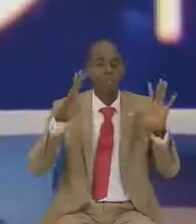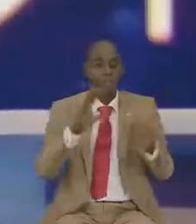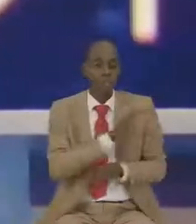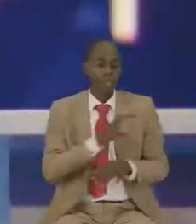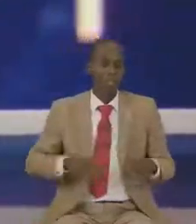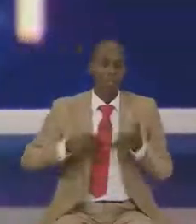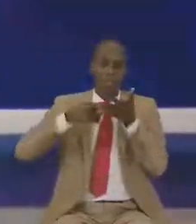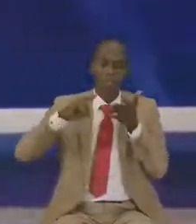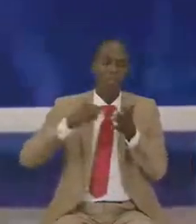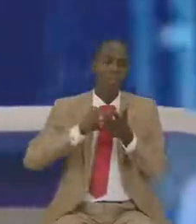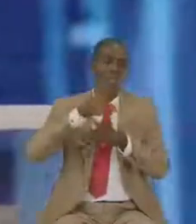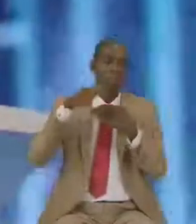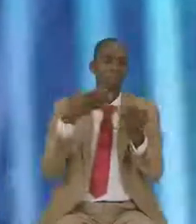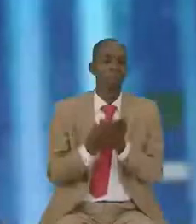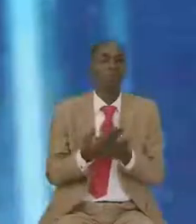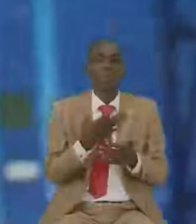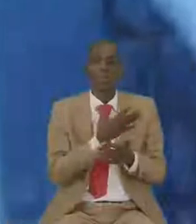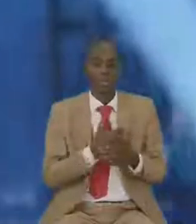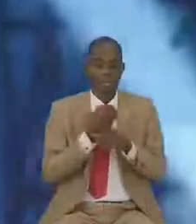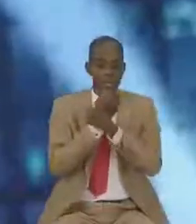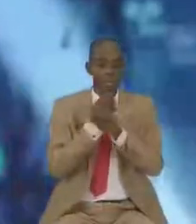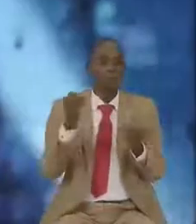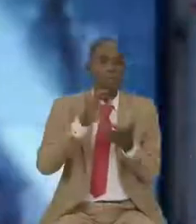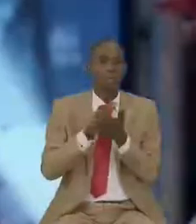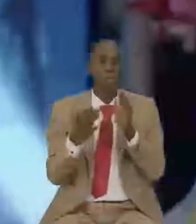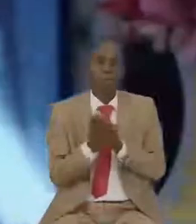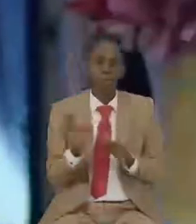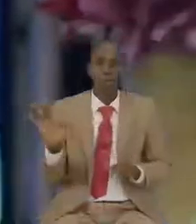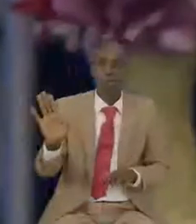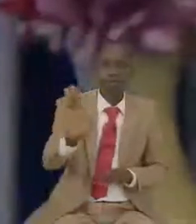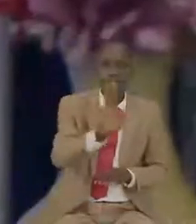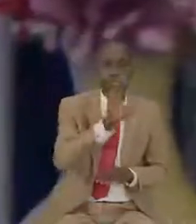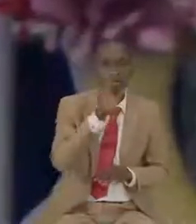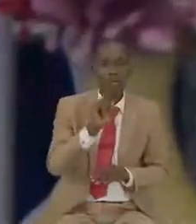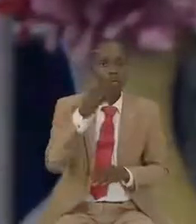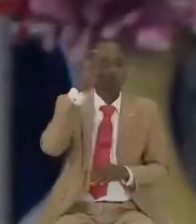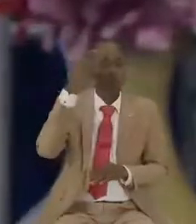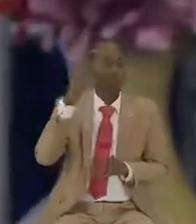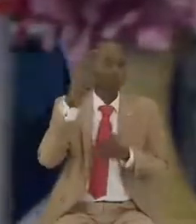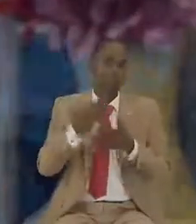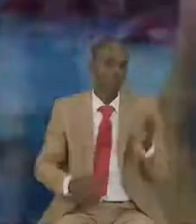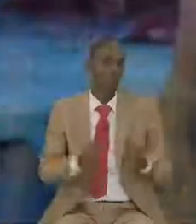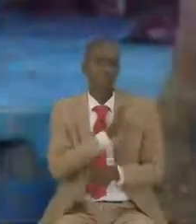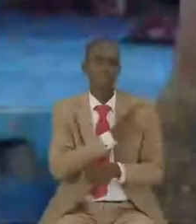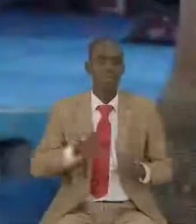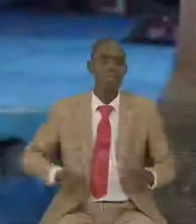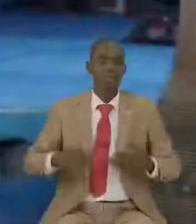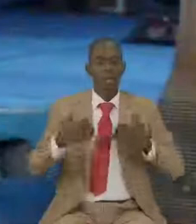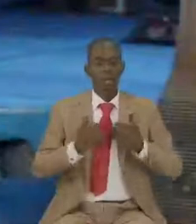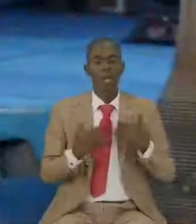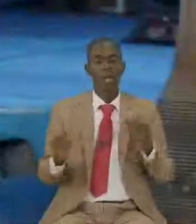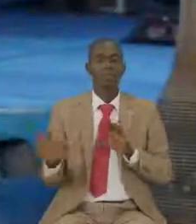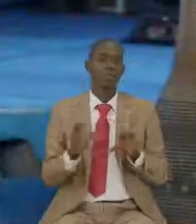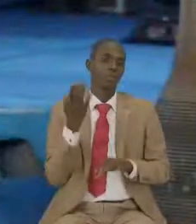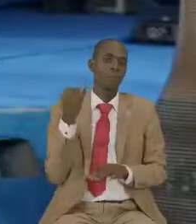tout est accompli », Christ a tout payé. Et le salut devient ta possession à